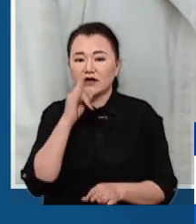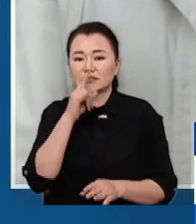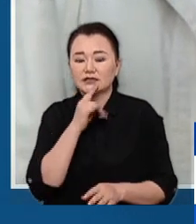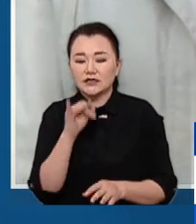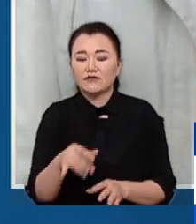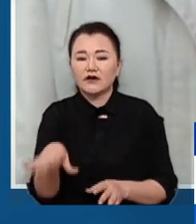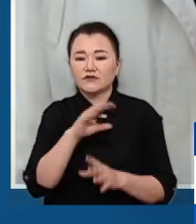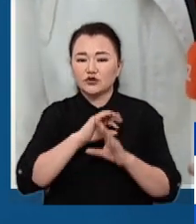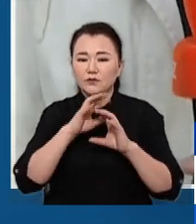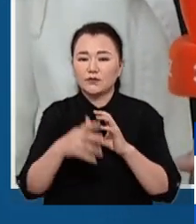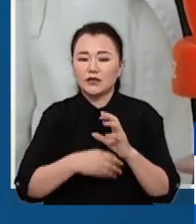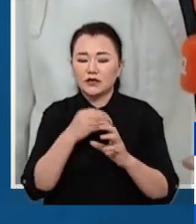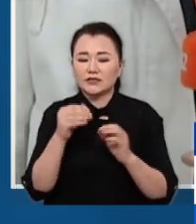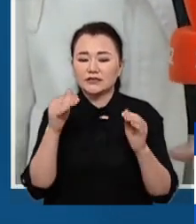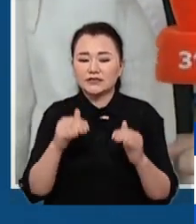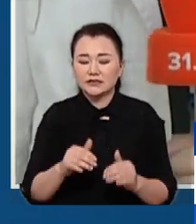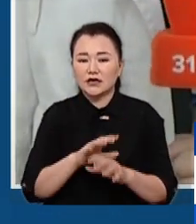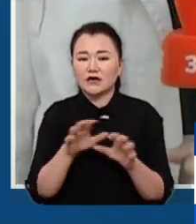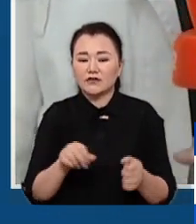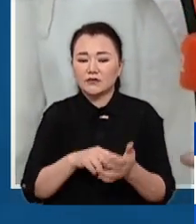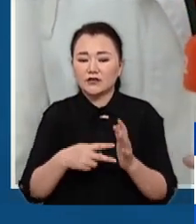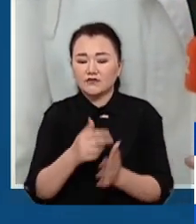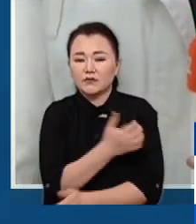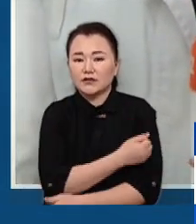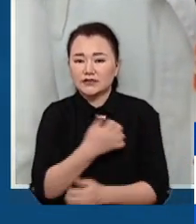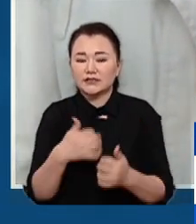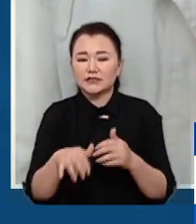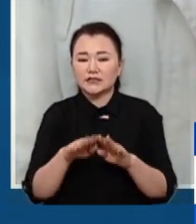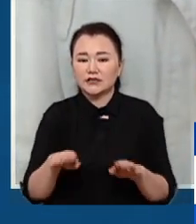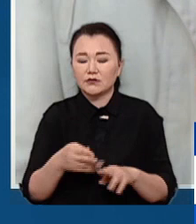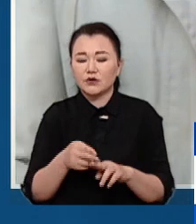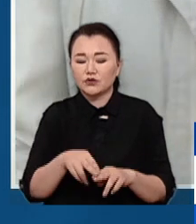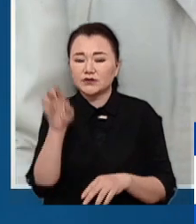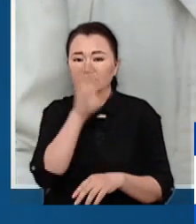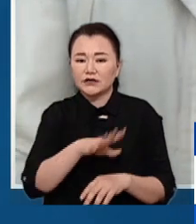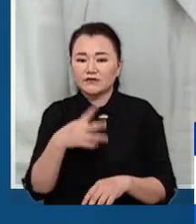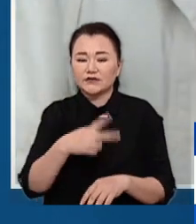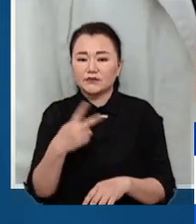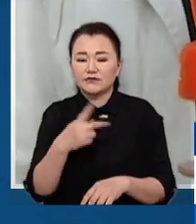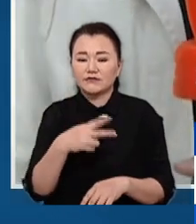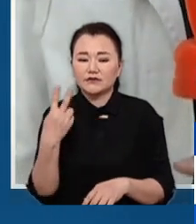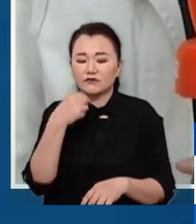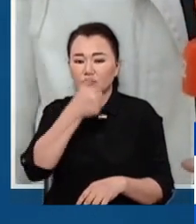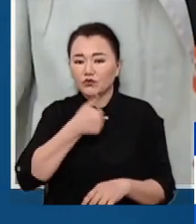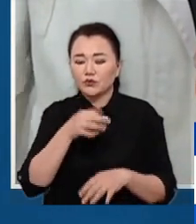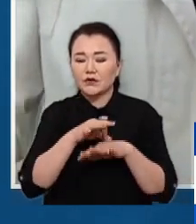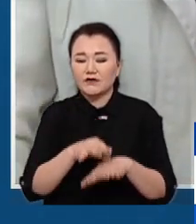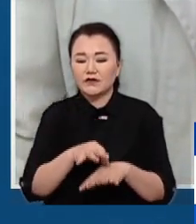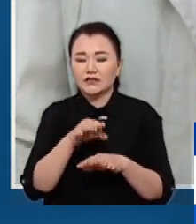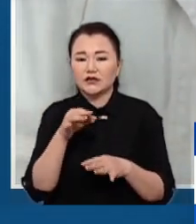Казахстане, но и во всем мире снизился охват плановых прививок среди детей. Поэтому в стране в 2021-2022 годы